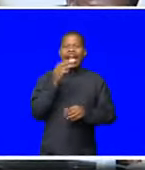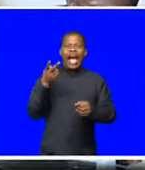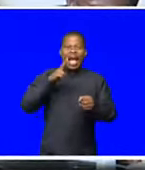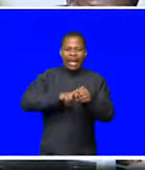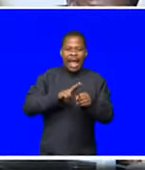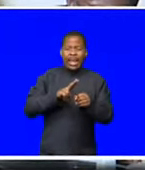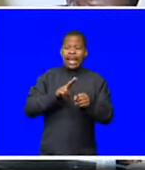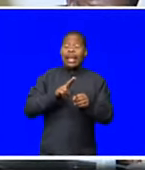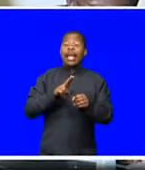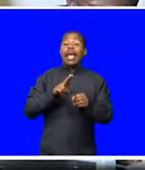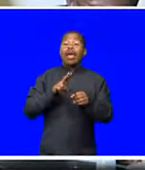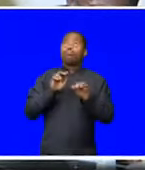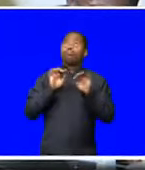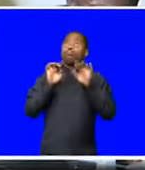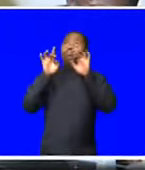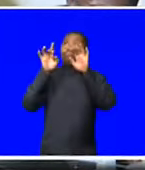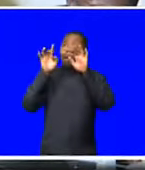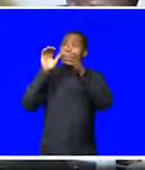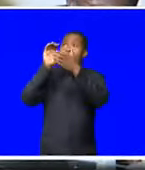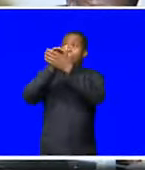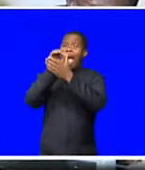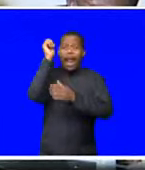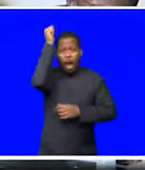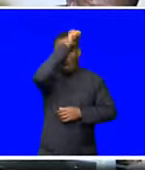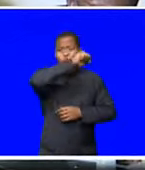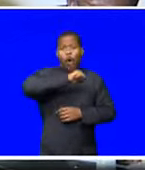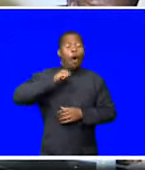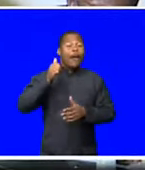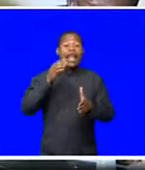kona kepha lokwehlukana